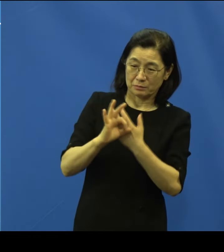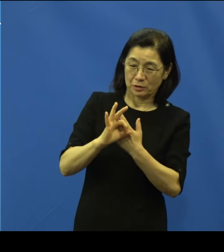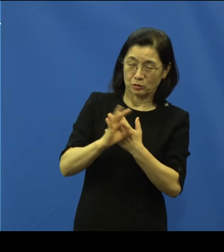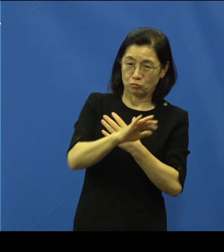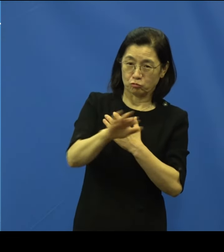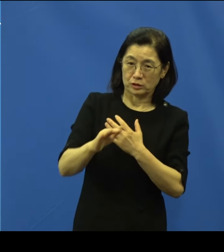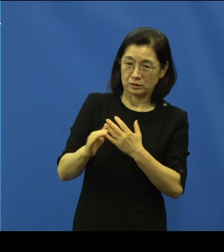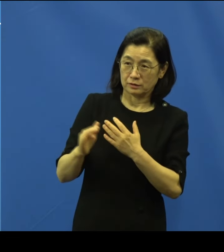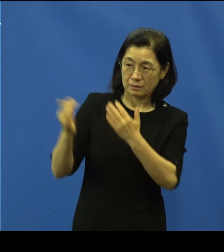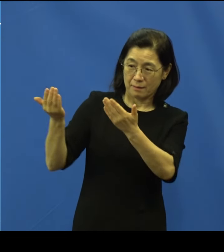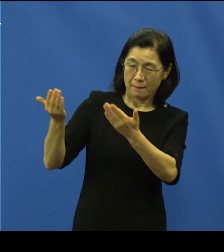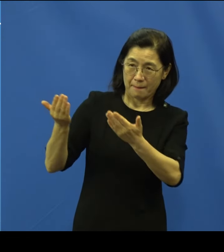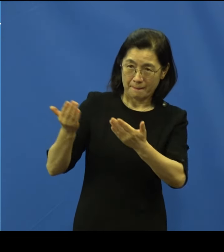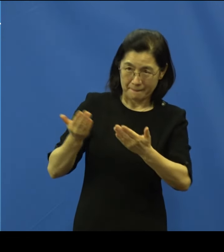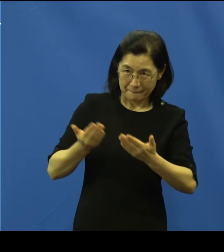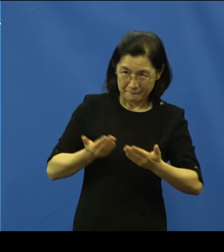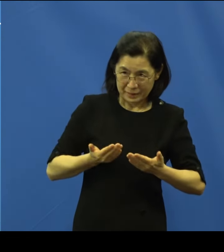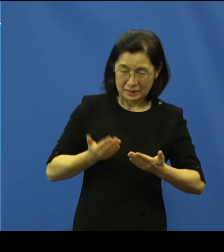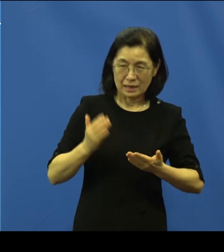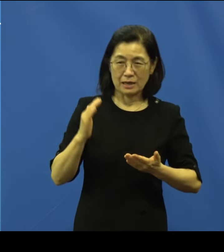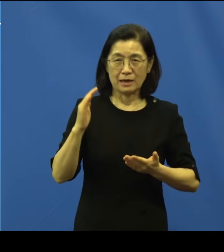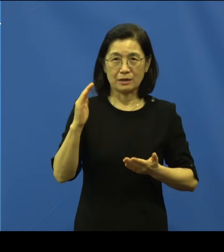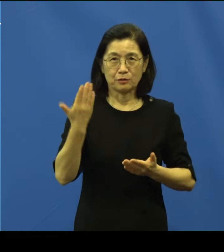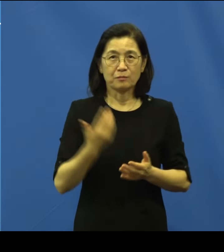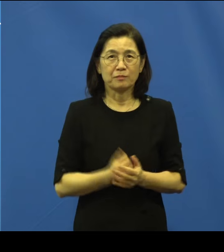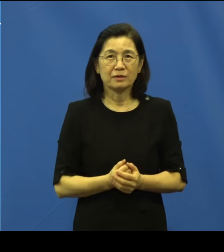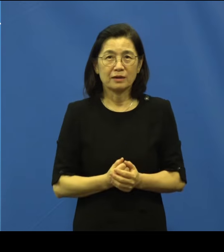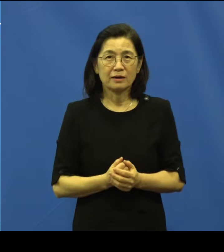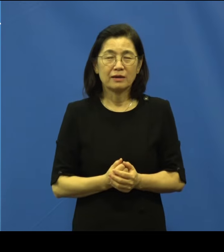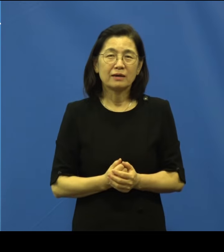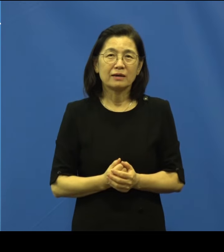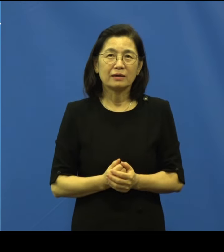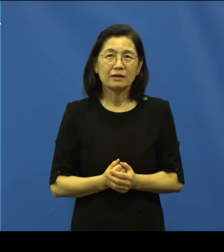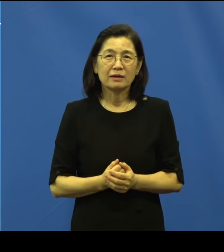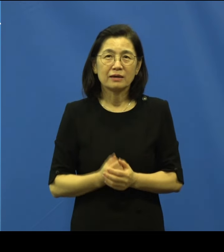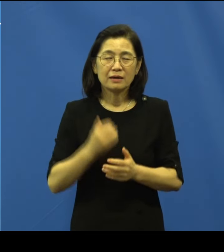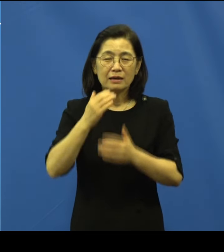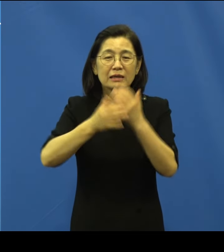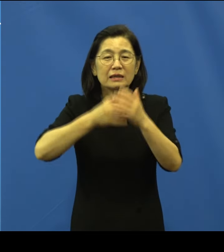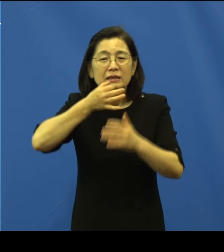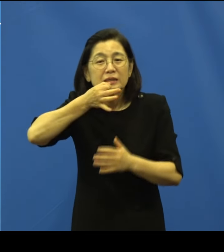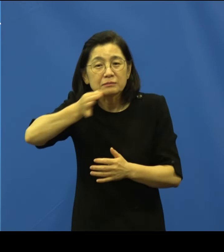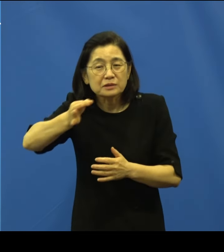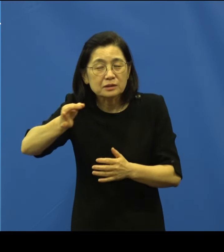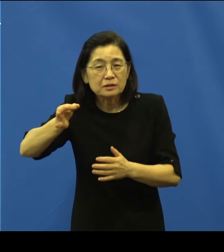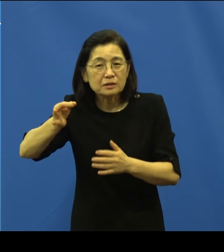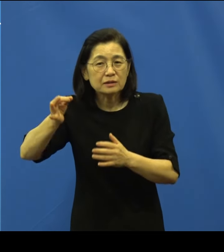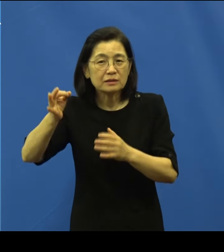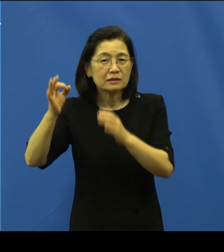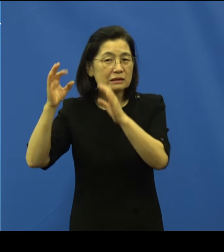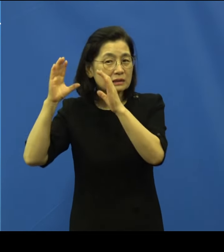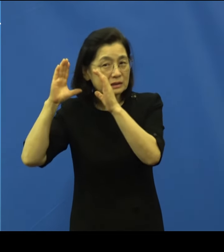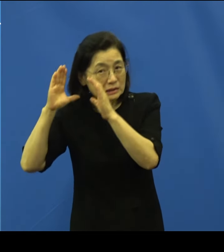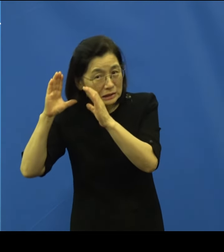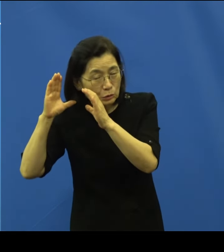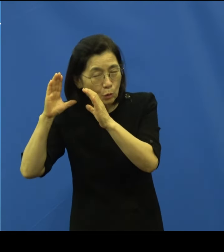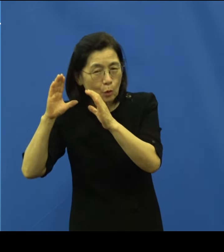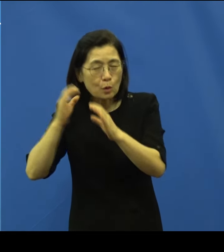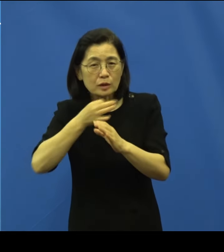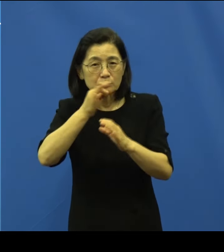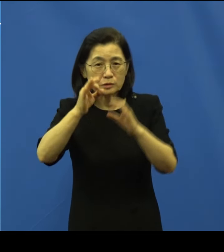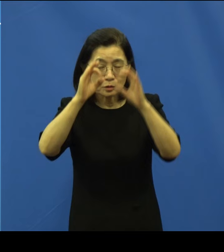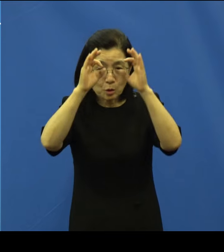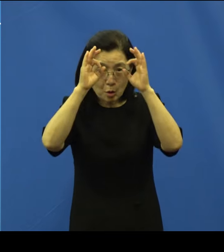이게 하나님의 음성을 잘 듣고 민감하게 반응할 수 있는 사람이 누구냐는 거예요. 그게 한 가정이나 한 공동체나